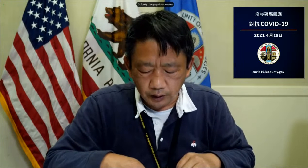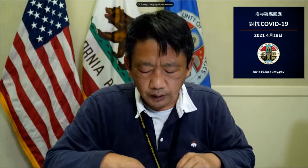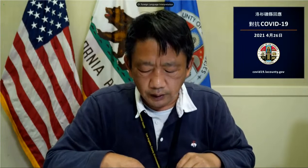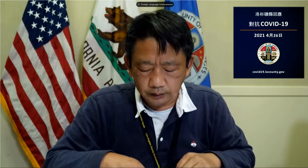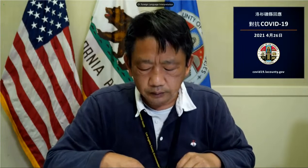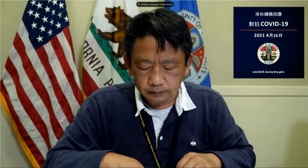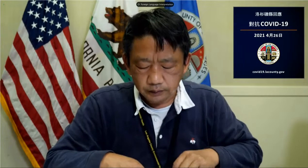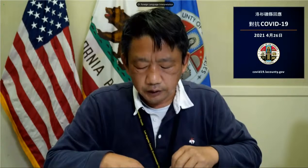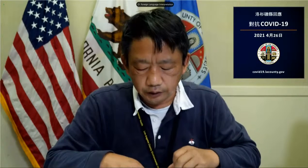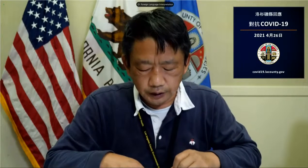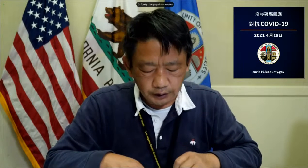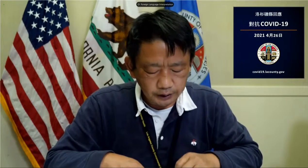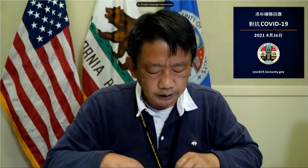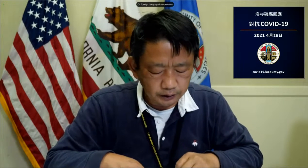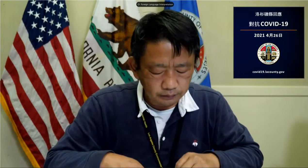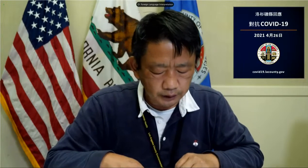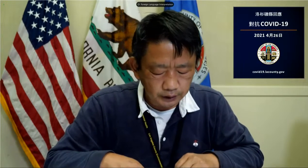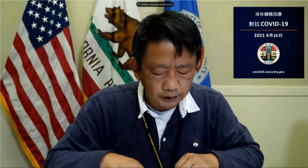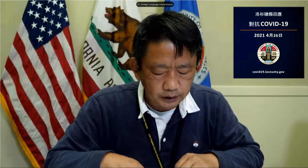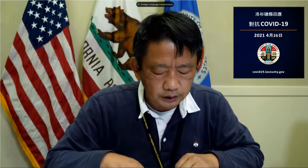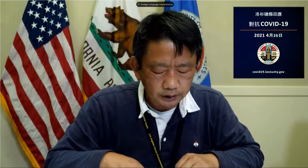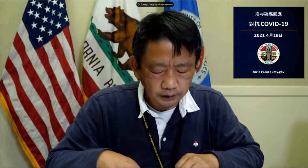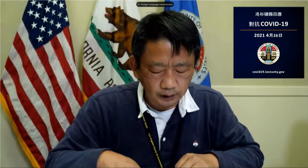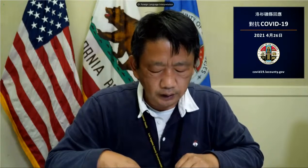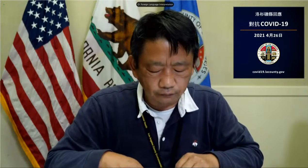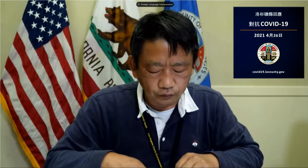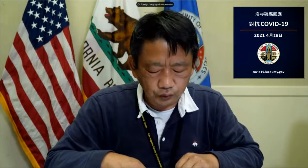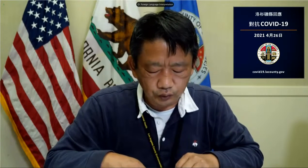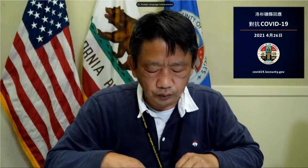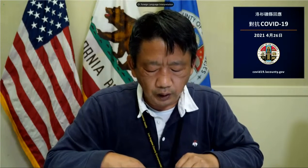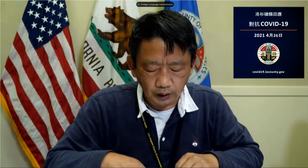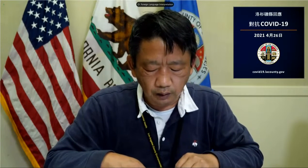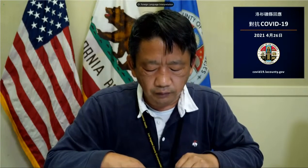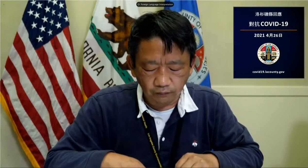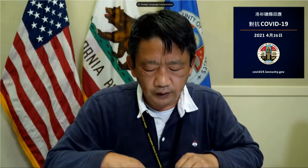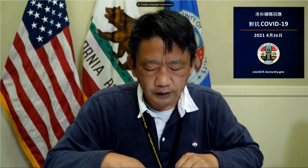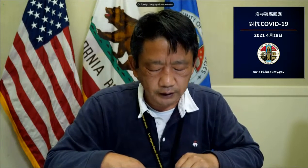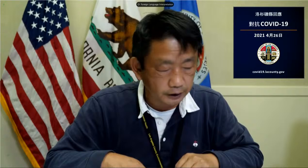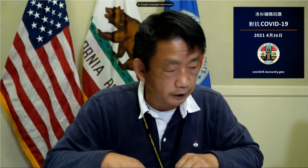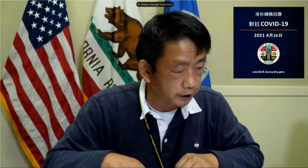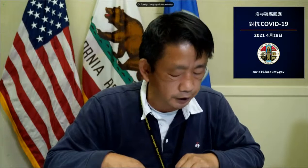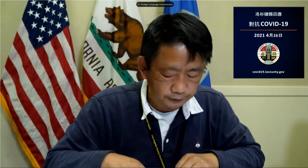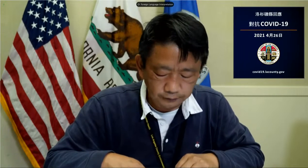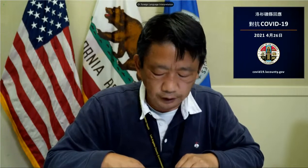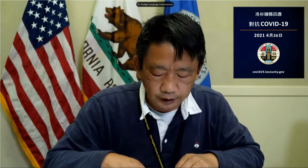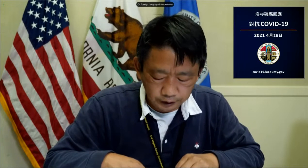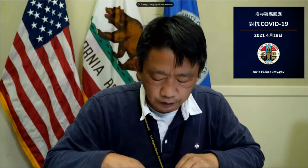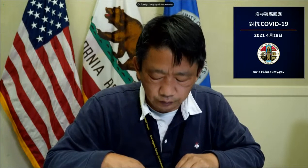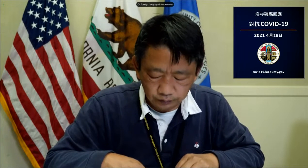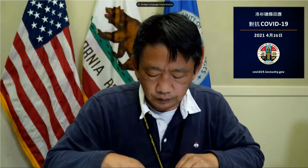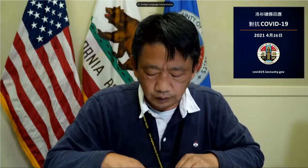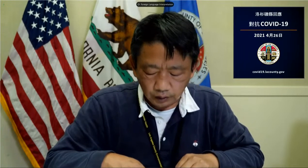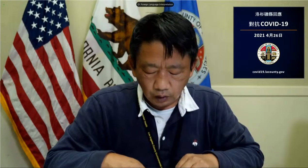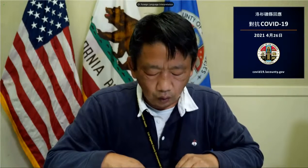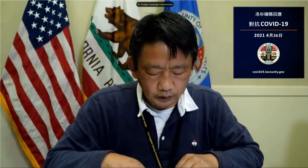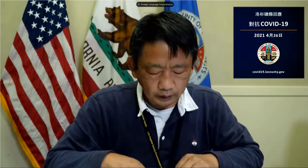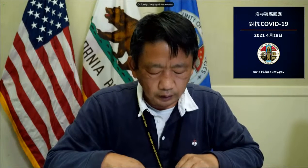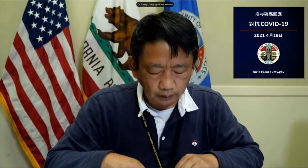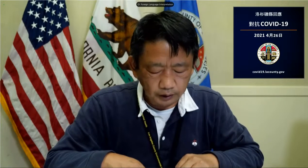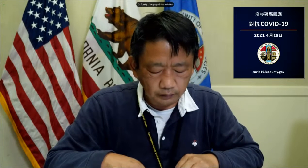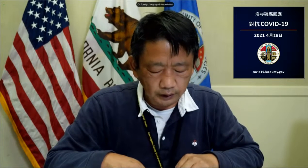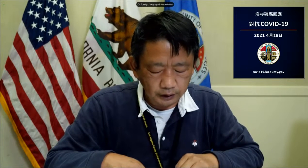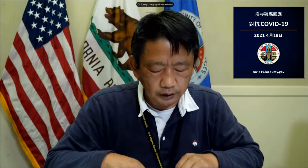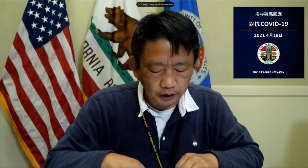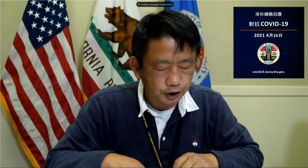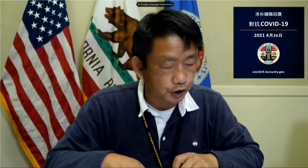也有可能有些人是因为第1剂带来的副作用让他们放弃了第2剂的接种，或者